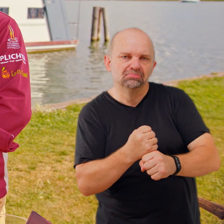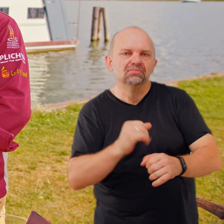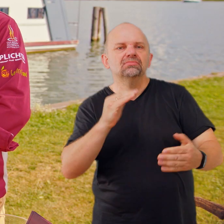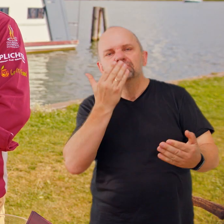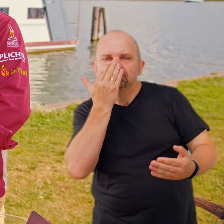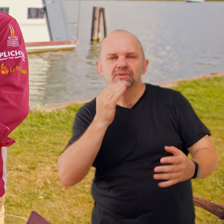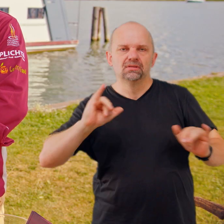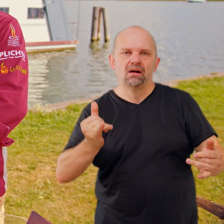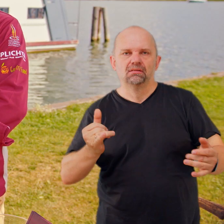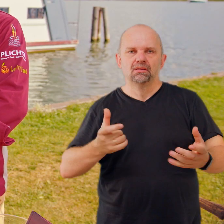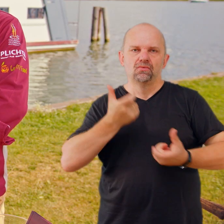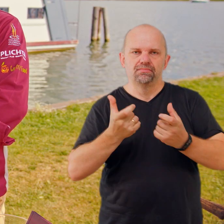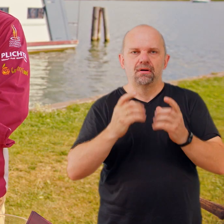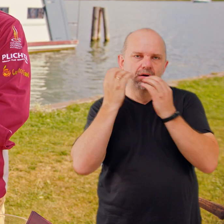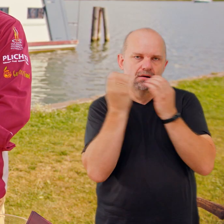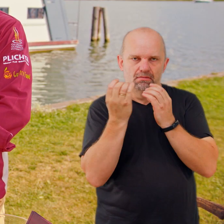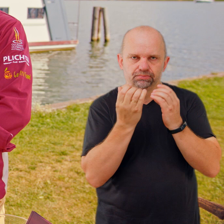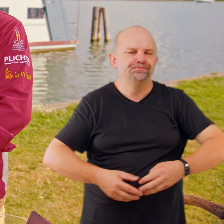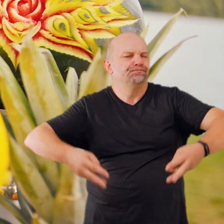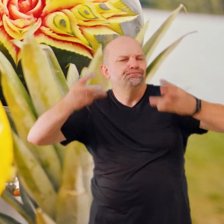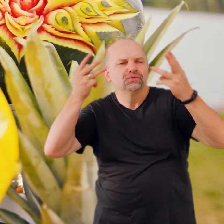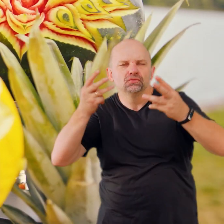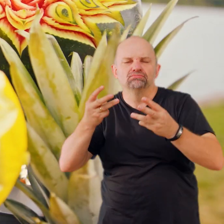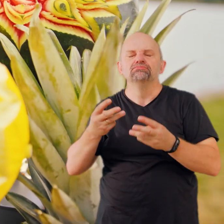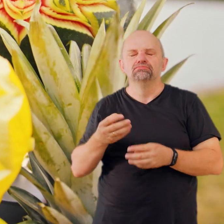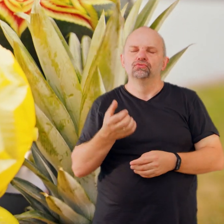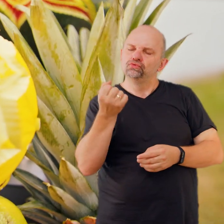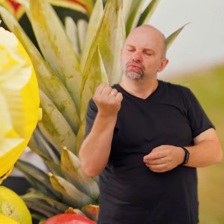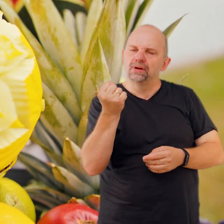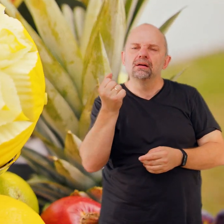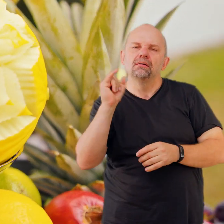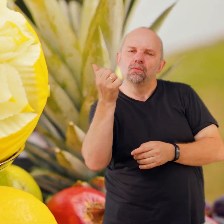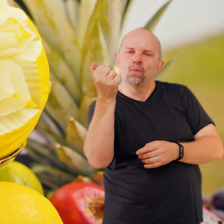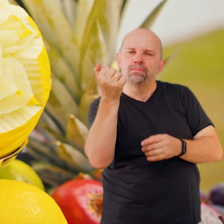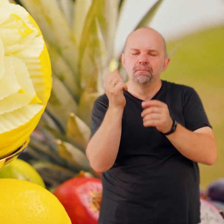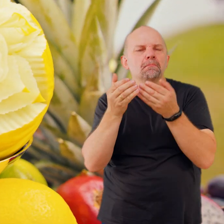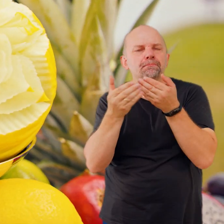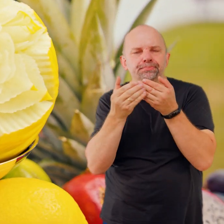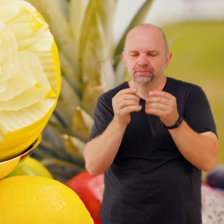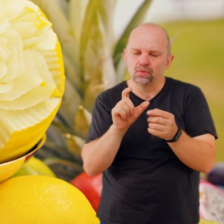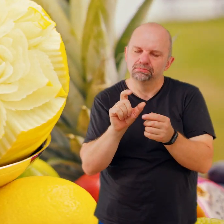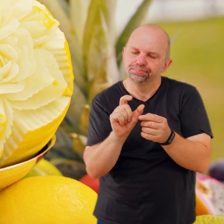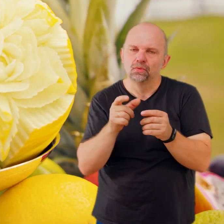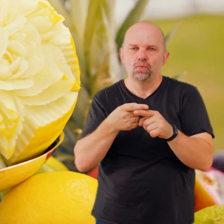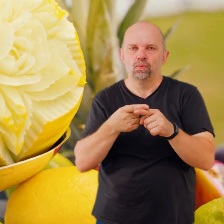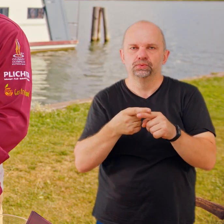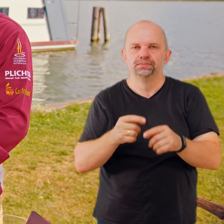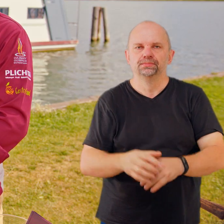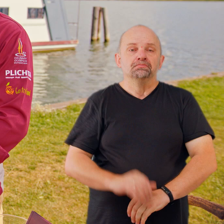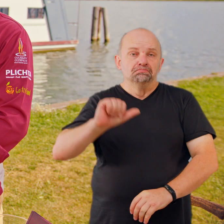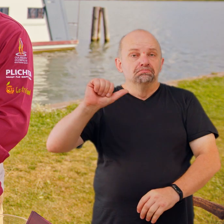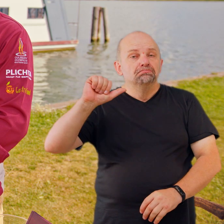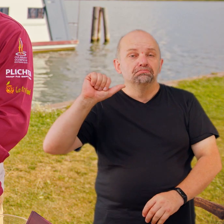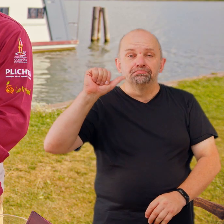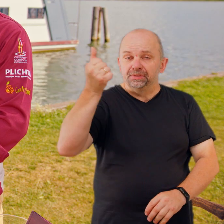swój charakter pisma, a zasada jest jedna. Nożyk trzymamy jak długopis. Pierwsze cięcie to wykonuje się na arbuzie. Najlepiej się nauczyć na nim, ze względu na to, że